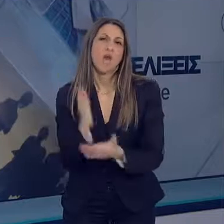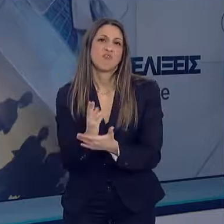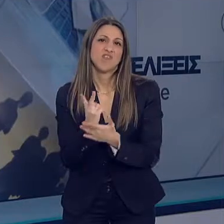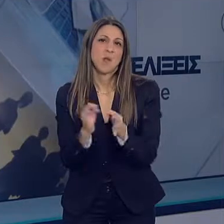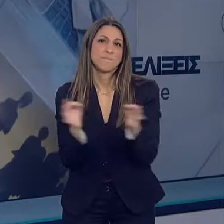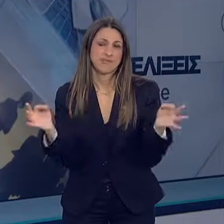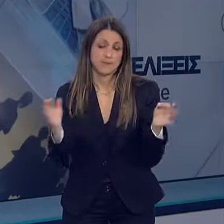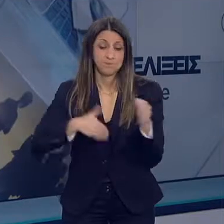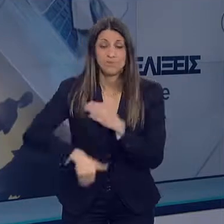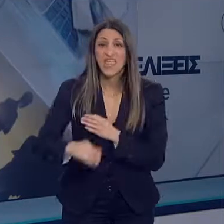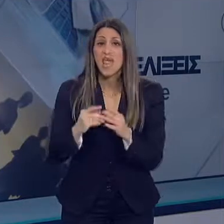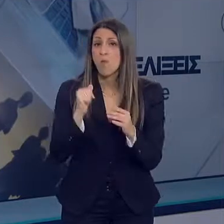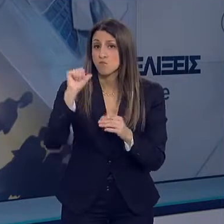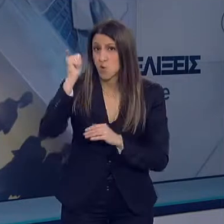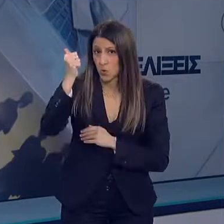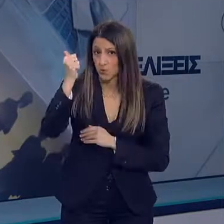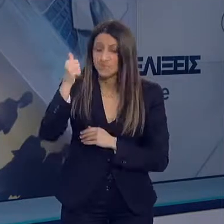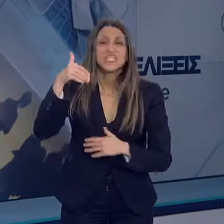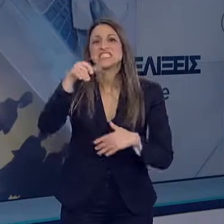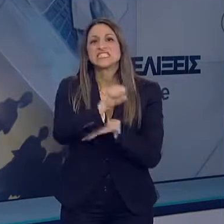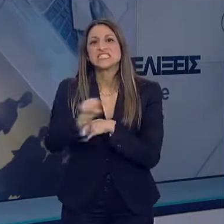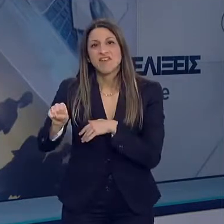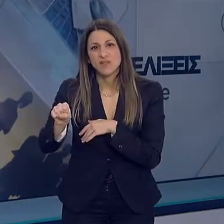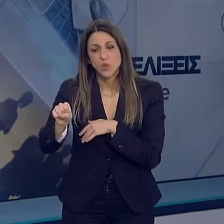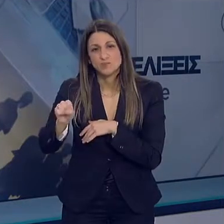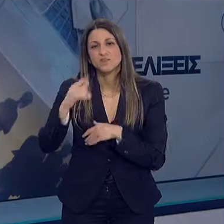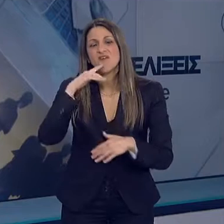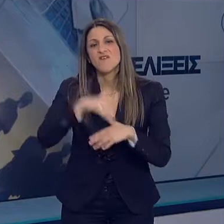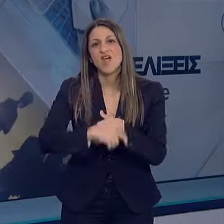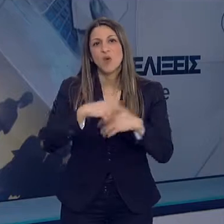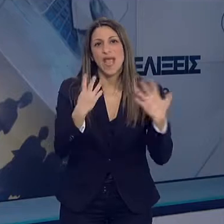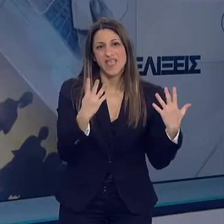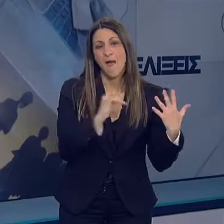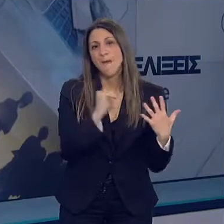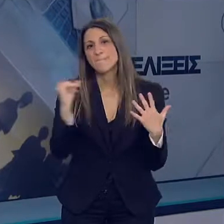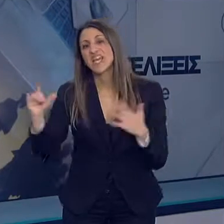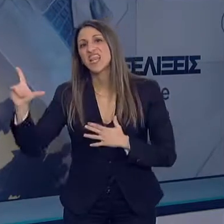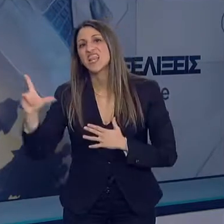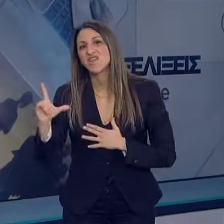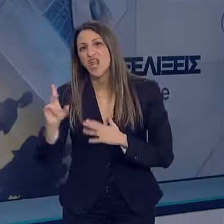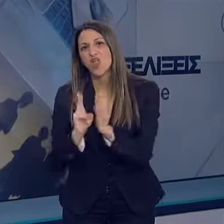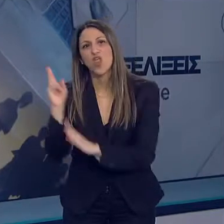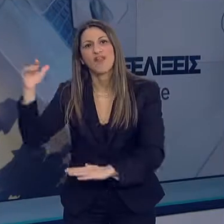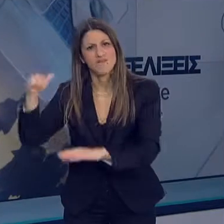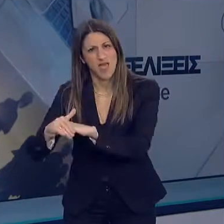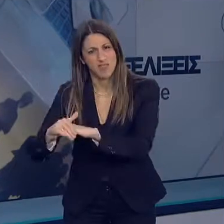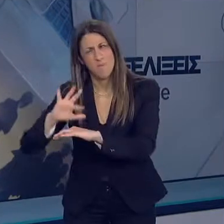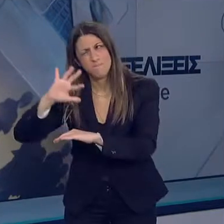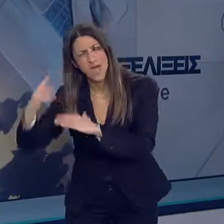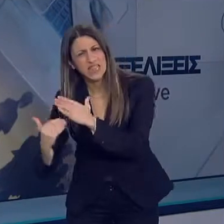Σάββατο 18 Απριλίου στις 9 το βράδυ και ως τη Δευτέρα του Πάσχα στις 12 τα μεσάνυχτα, δηλαδή Δευτέρα προς